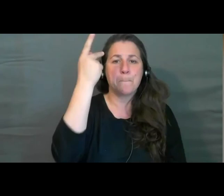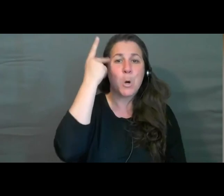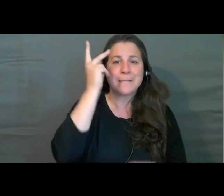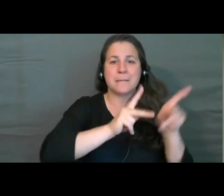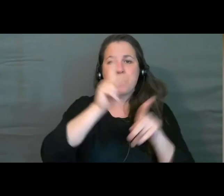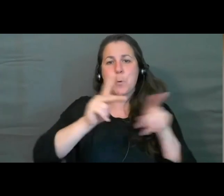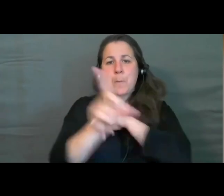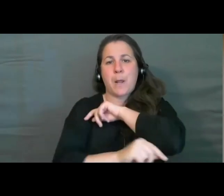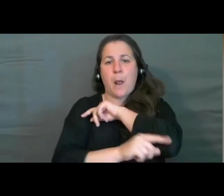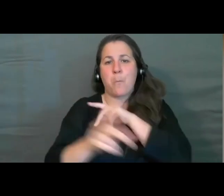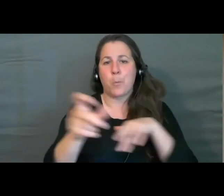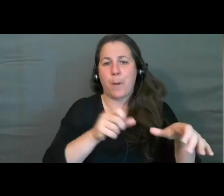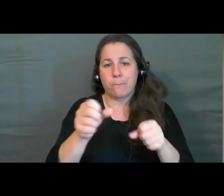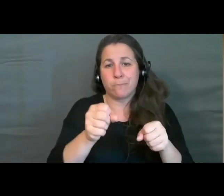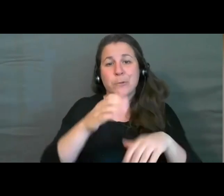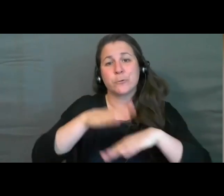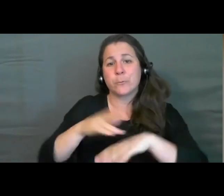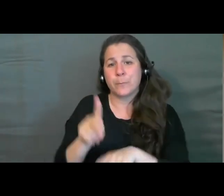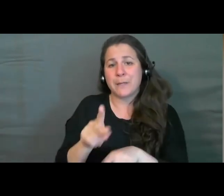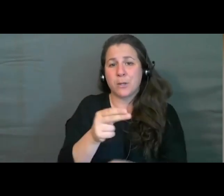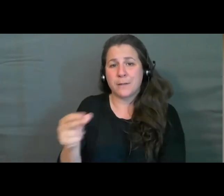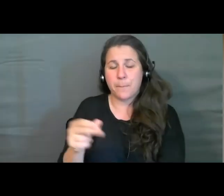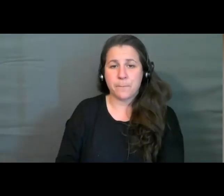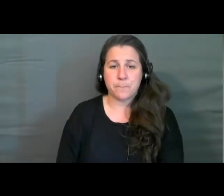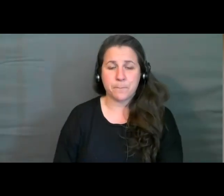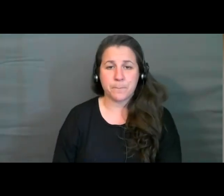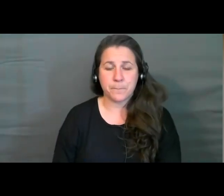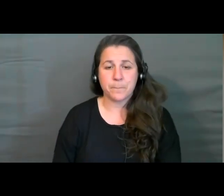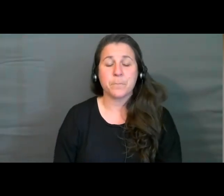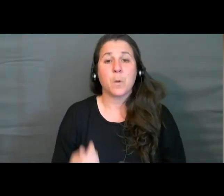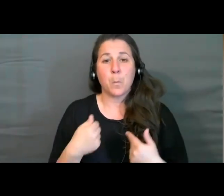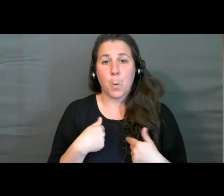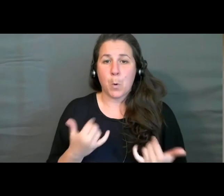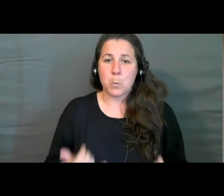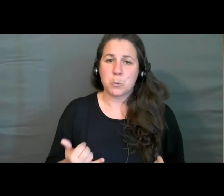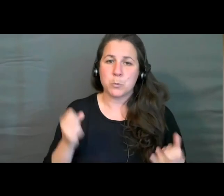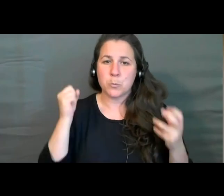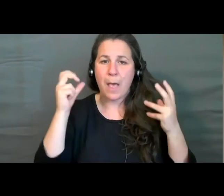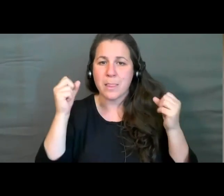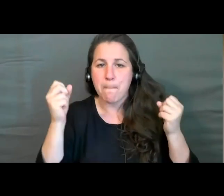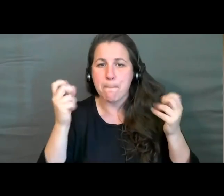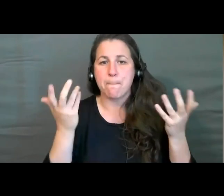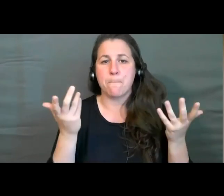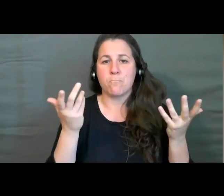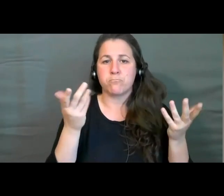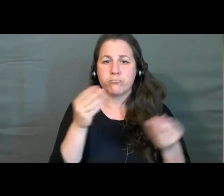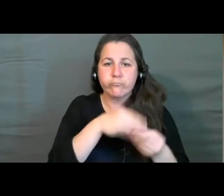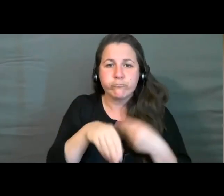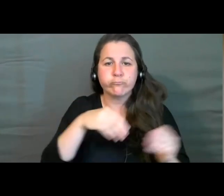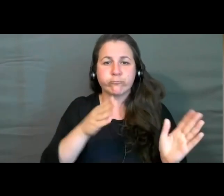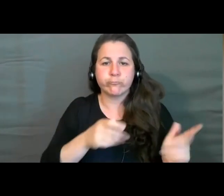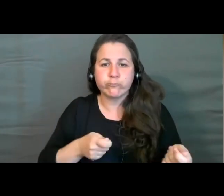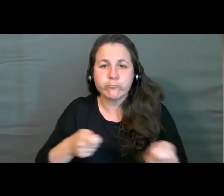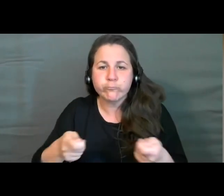des personnes handicapées. Et donc, c'est moi qui serai votre animatrice, modératrice pour